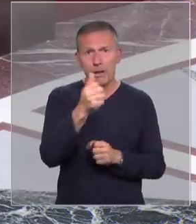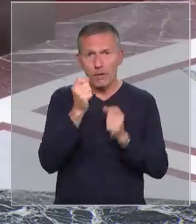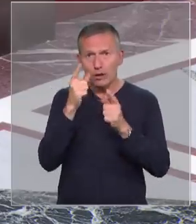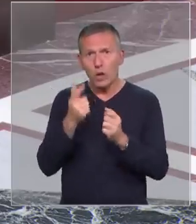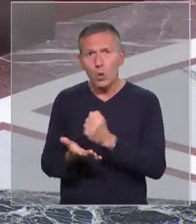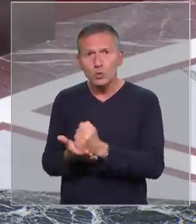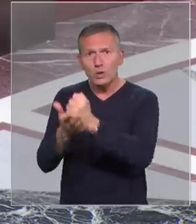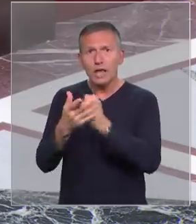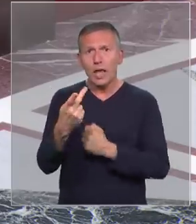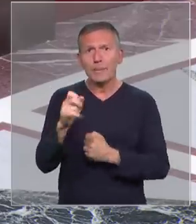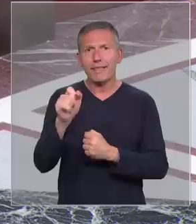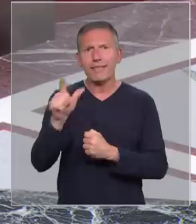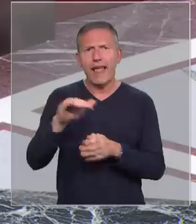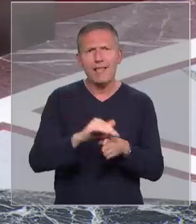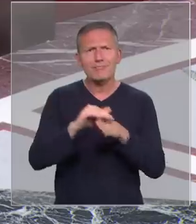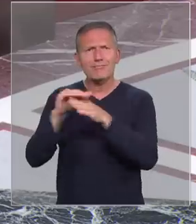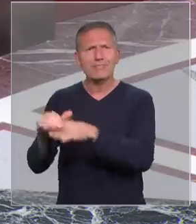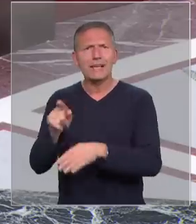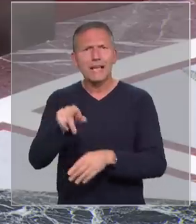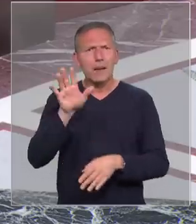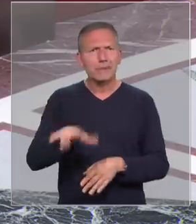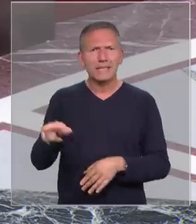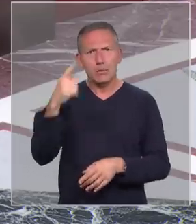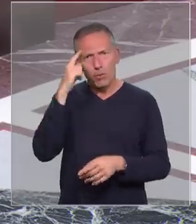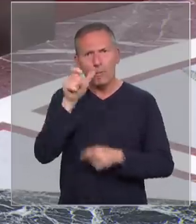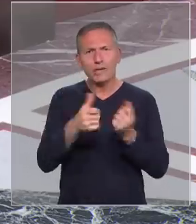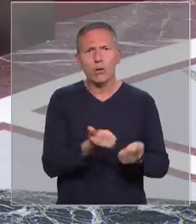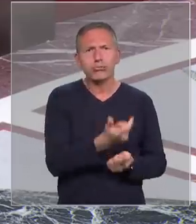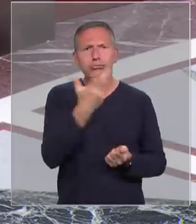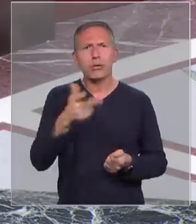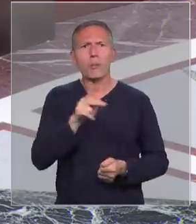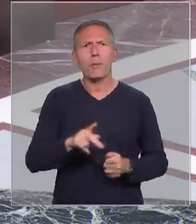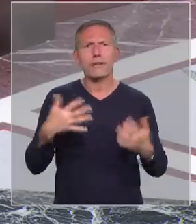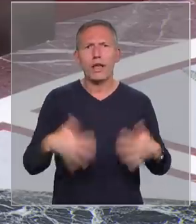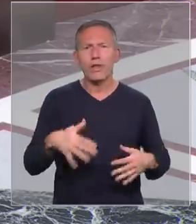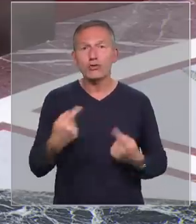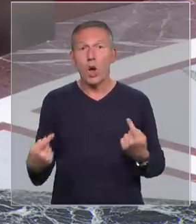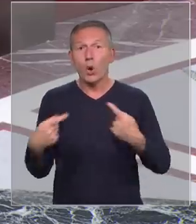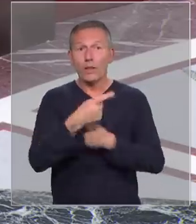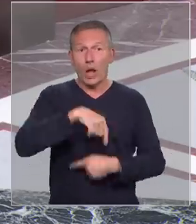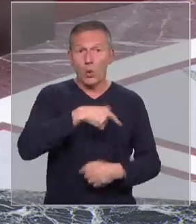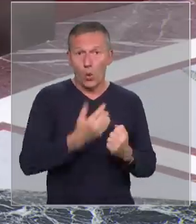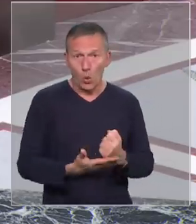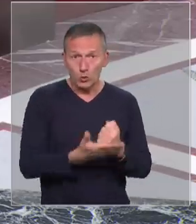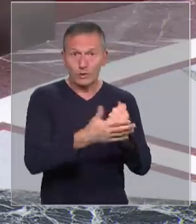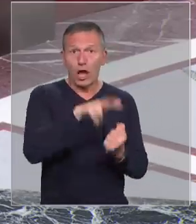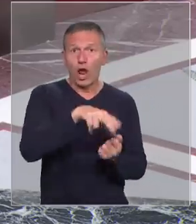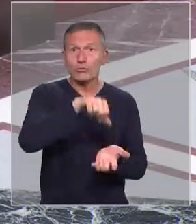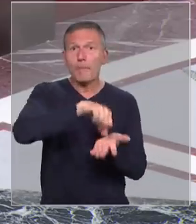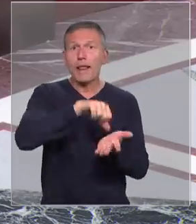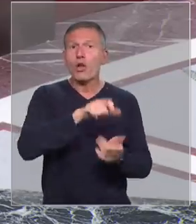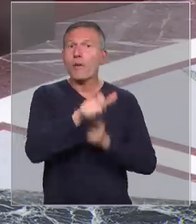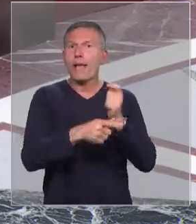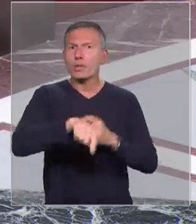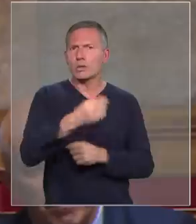est, comme vous le dites dans la deuxième partie de votre question, un outil pour les multipropriétaires, alors qu'à l'inverse, nous soutenons le logement intermédiaire, qui est un bon